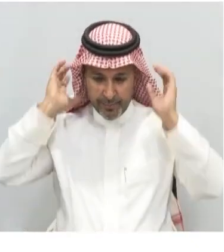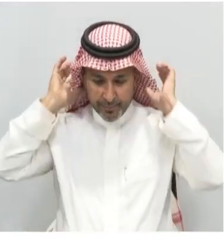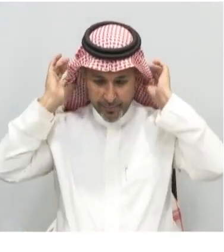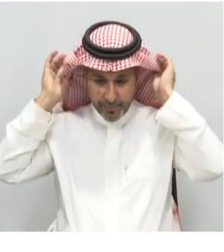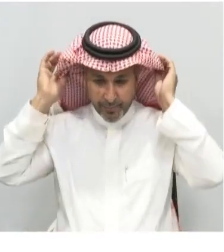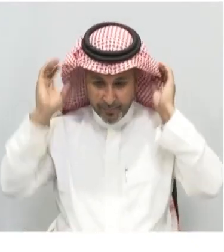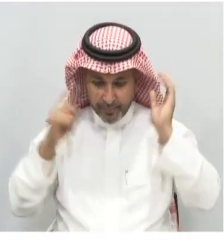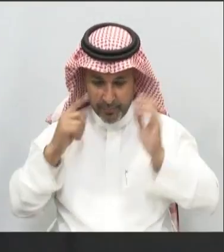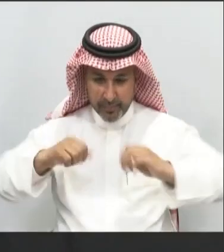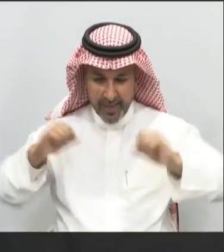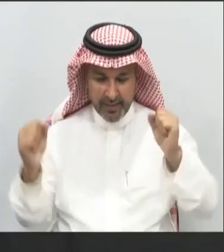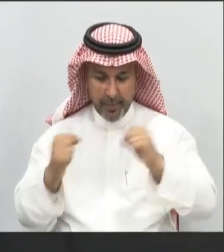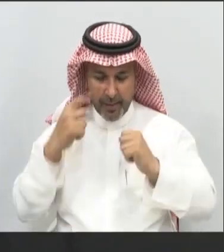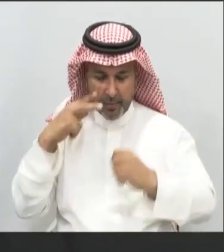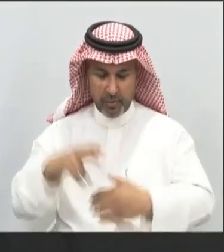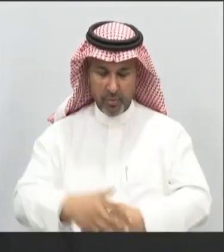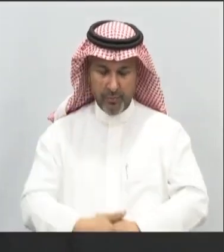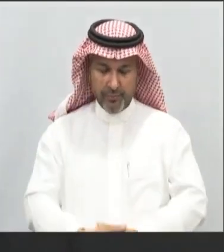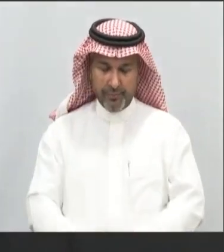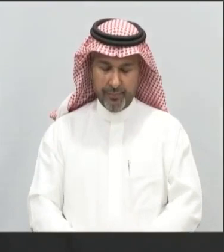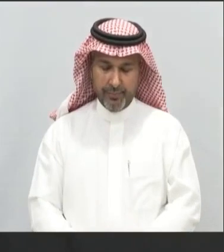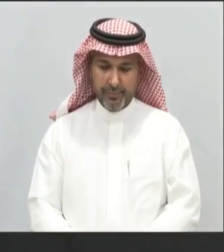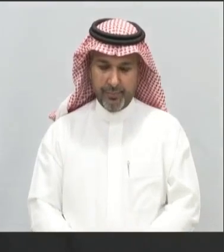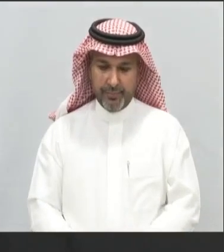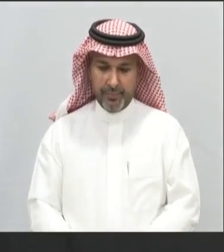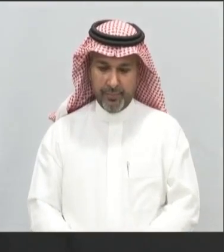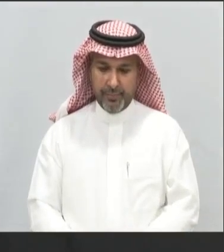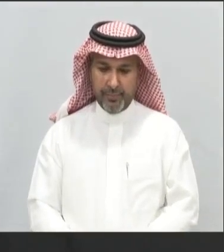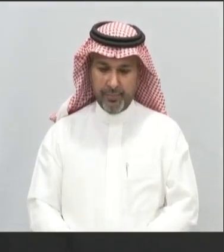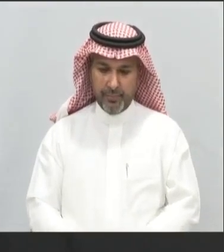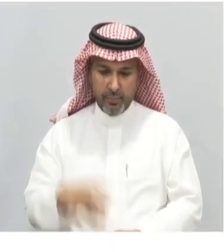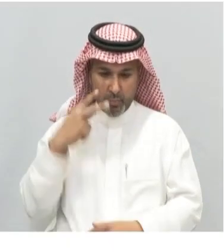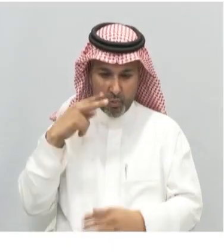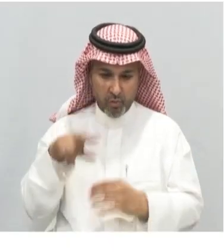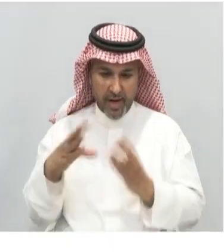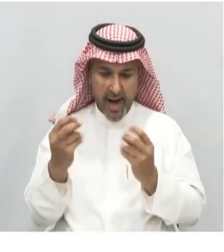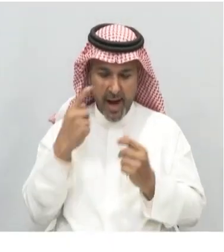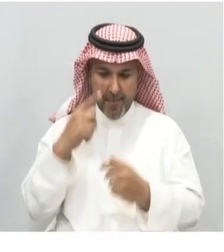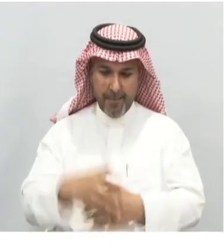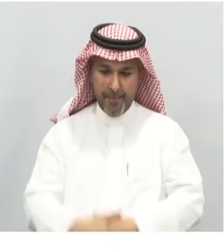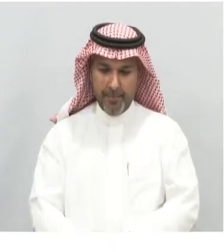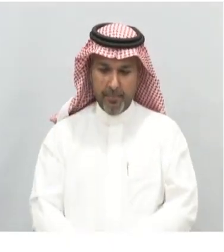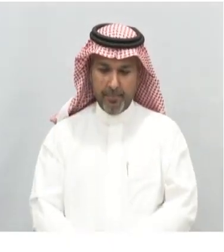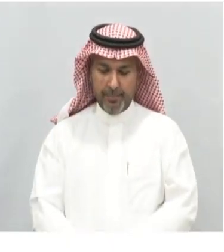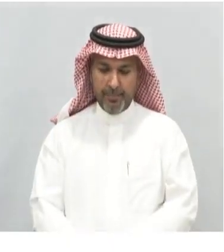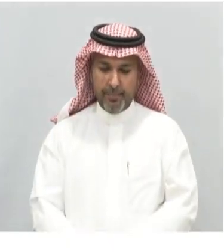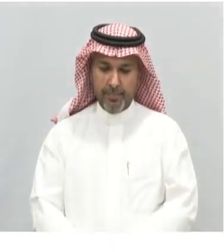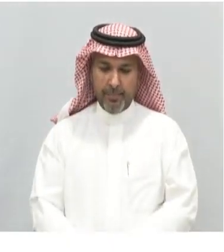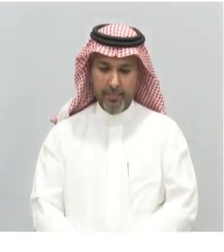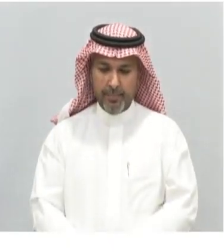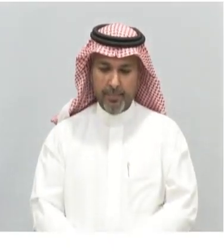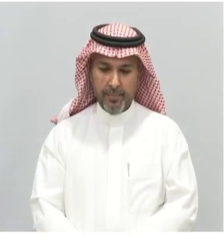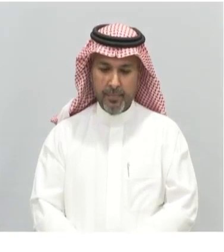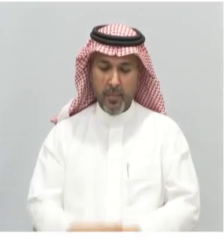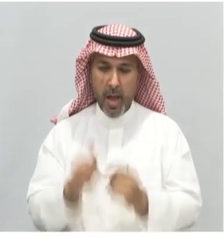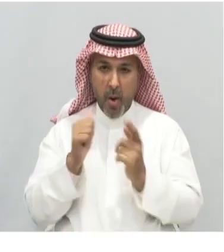للتدريبات حتى نتاكد من مدى فهمنا ابنائي وبناتي لابد ان نقوم بحل هذه التدريبات لدينا السؤال بارك الله